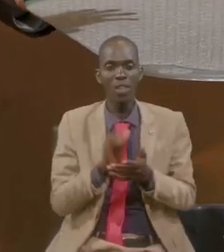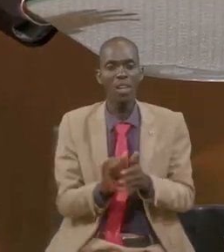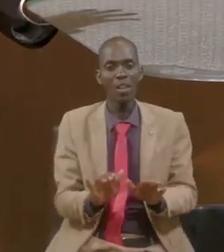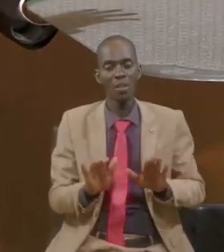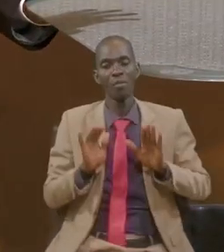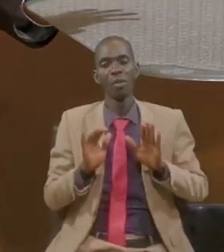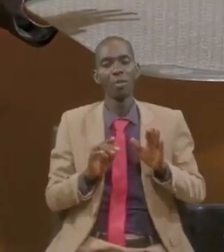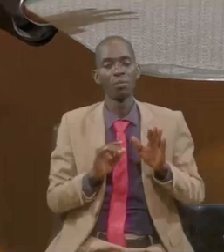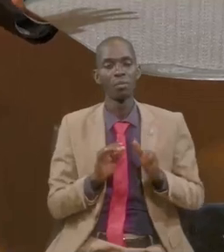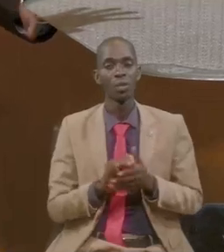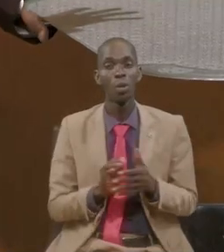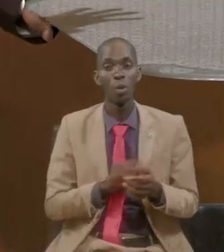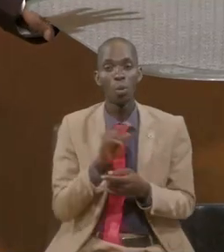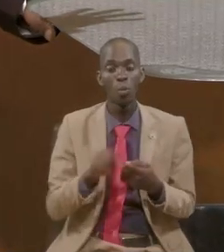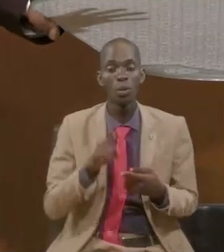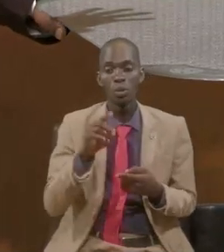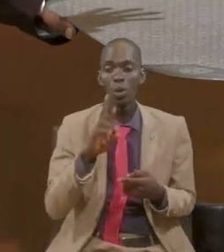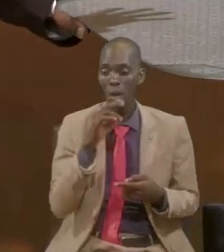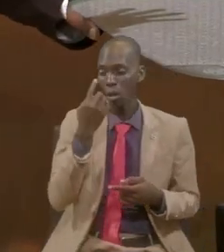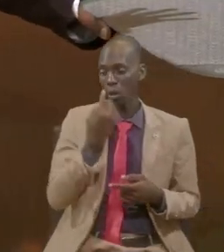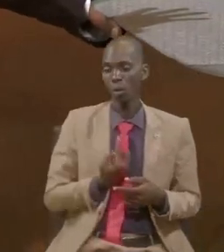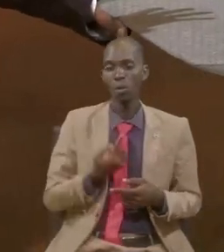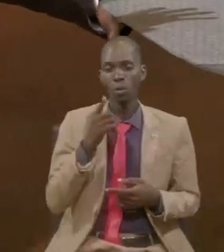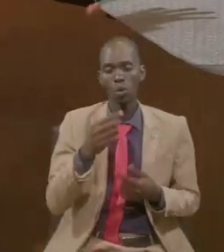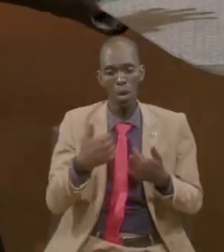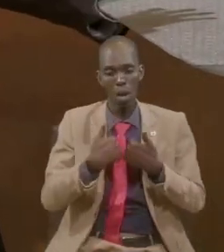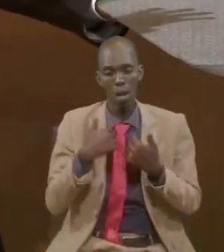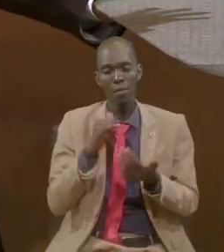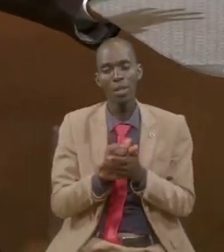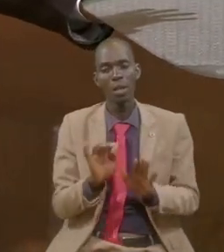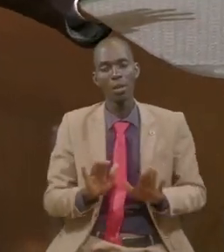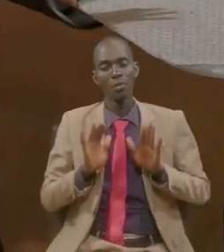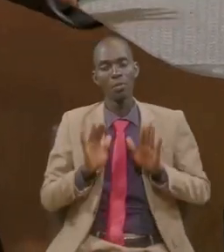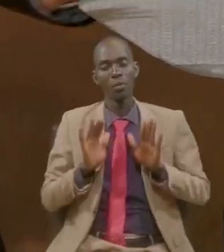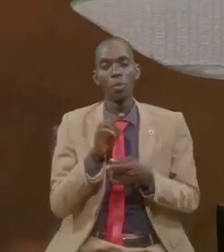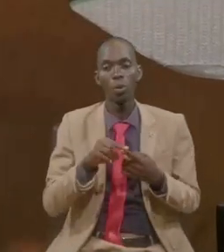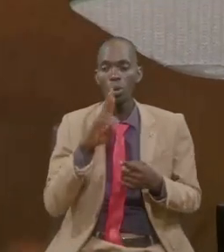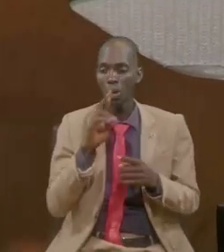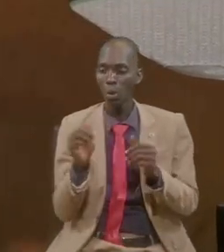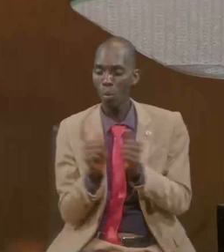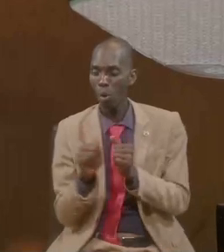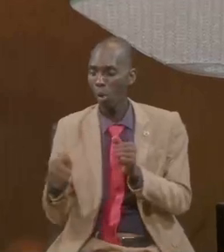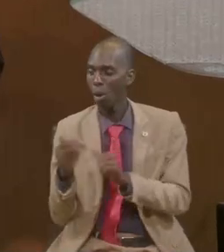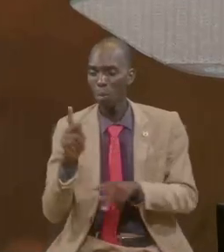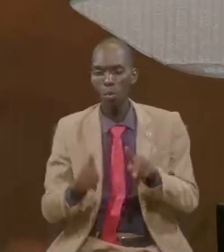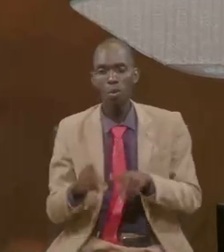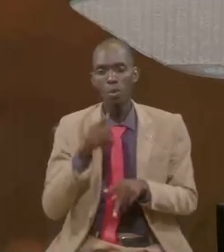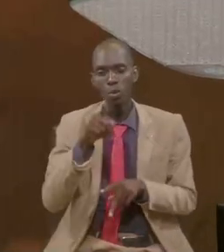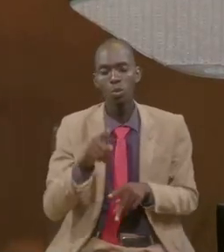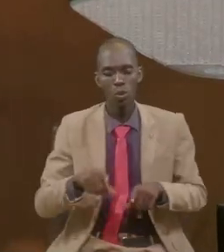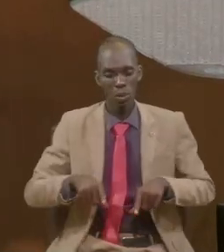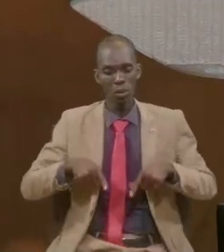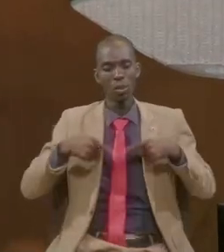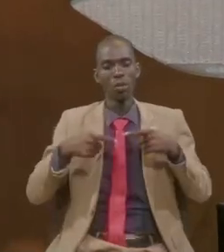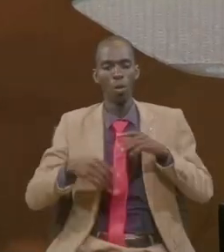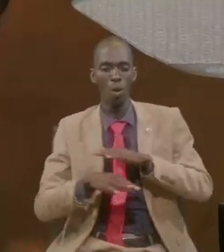vivez sous la crainte. Lorsque vous êtes avec les gens, vous êtes dominé par la crainte. Lorsque vous êtes